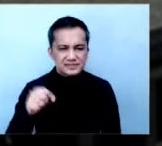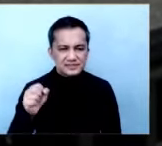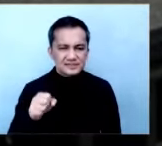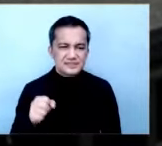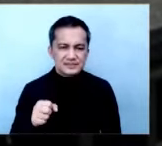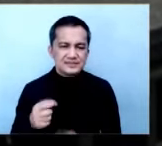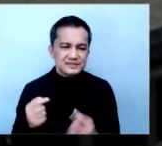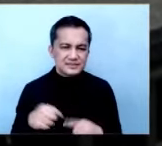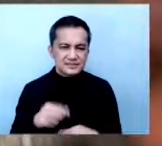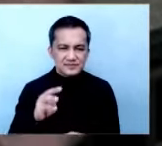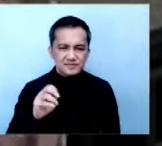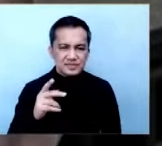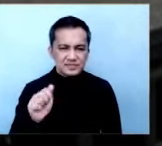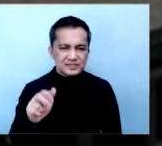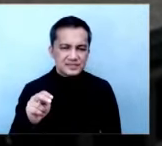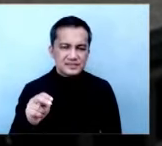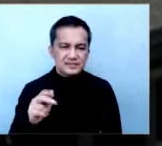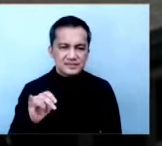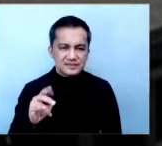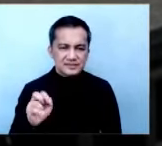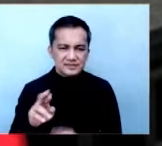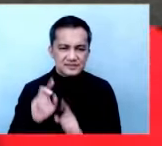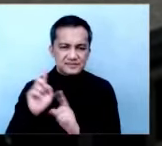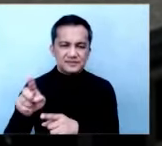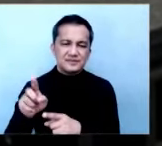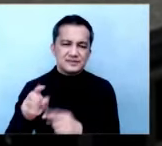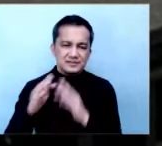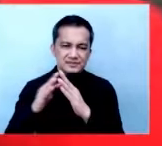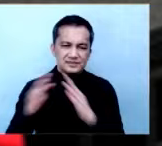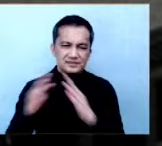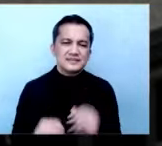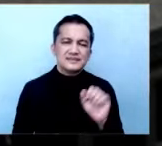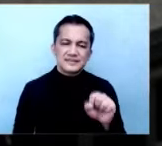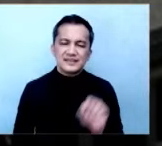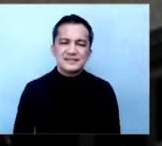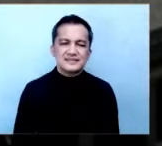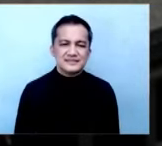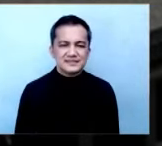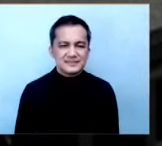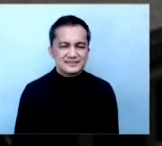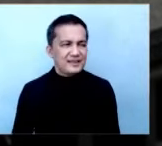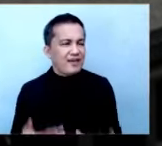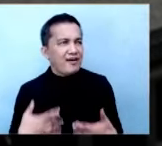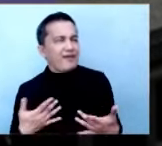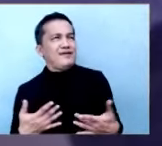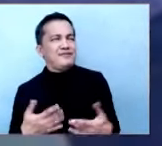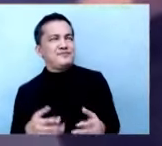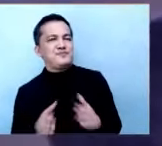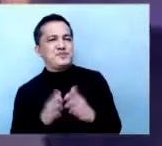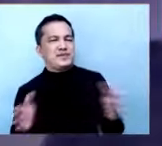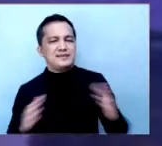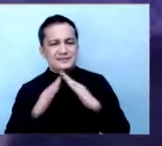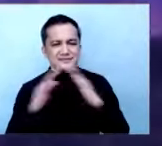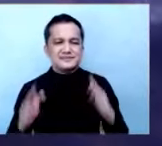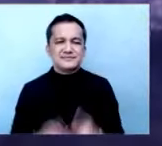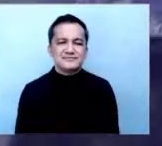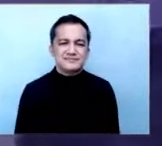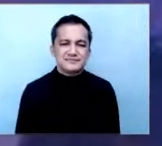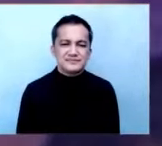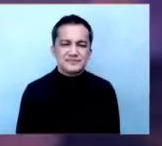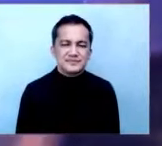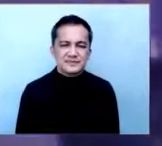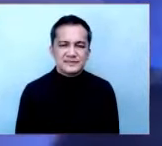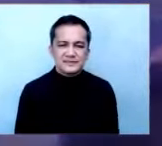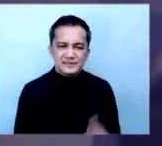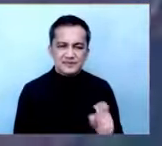here. Meghan Trainor, yeah. I went to her house. Oh, ano, how was that like? Her house is so big. Dapat daw abangan